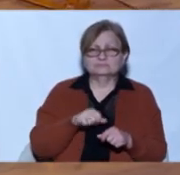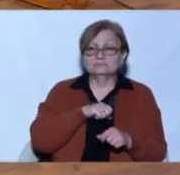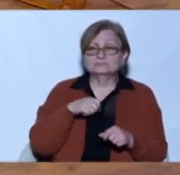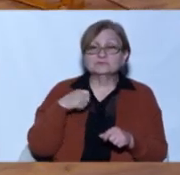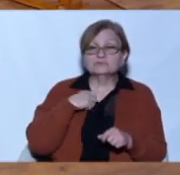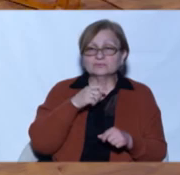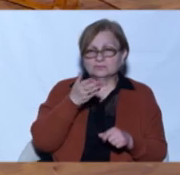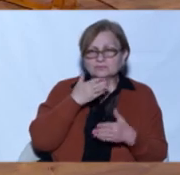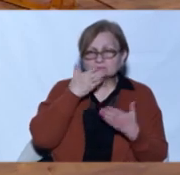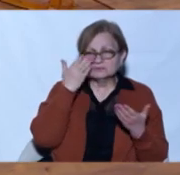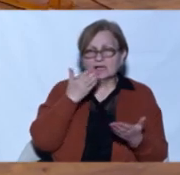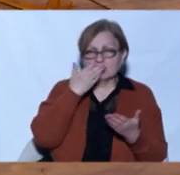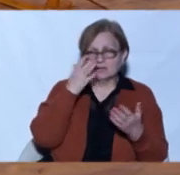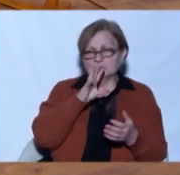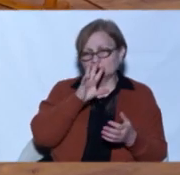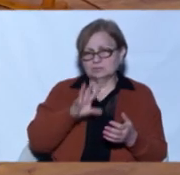გააზრებით იკითხოთ ეს ტექსტი და